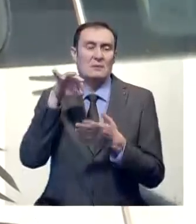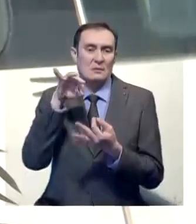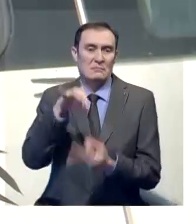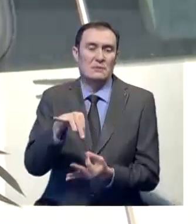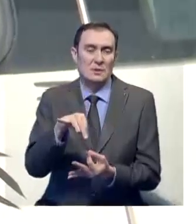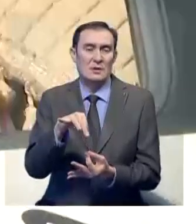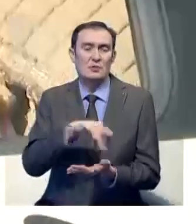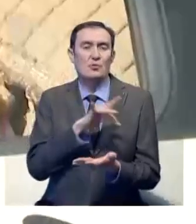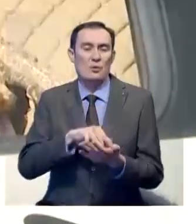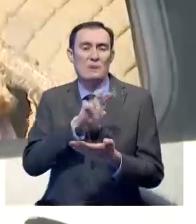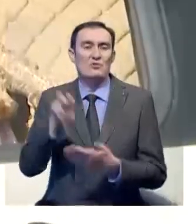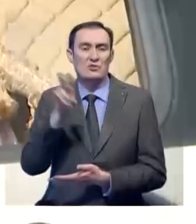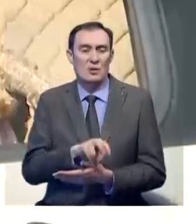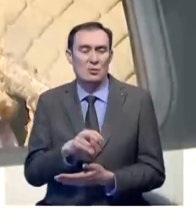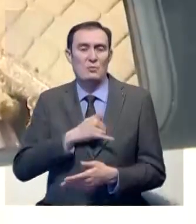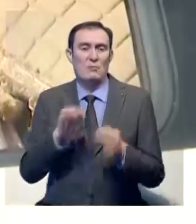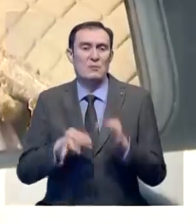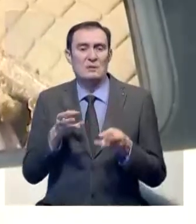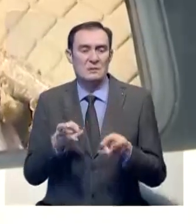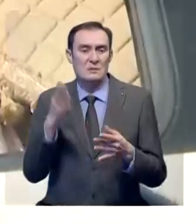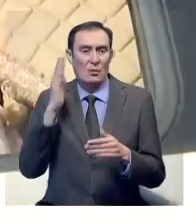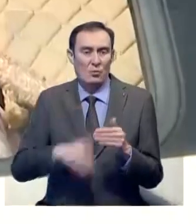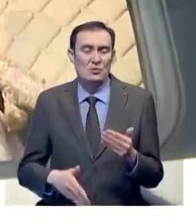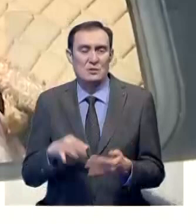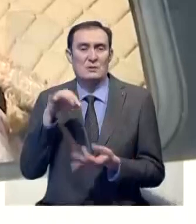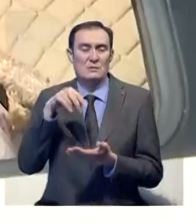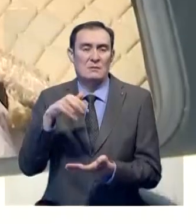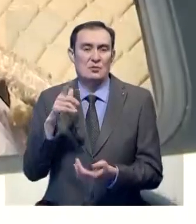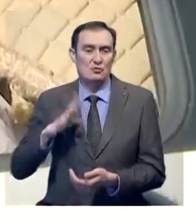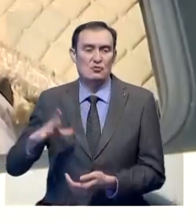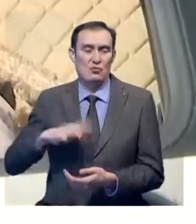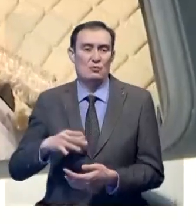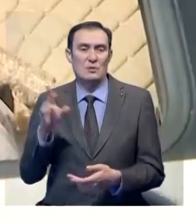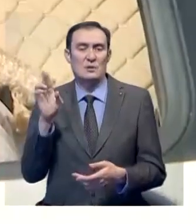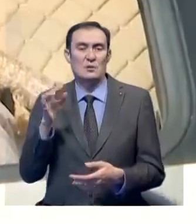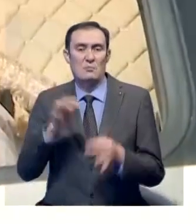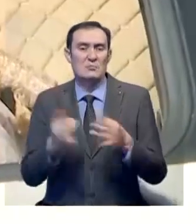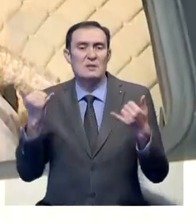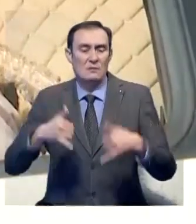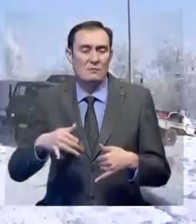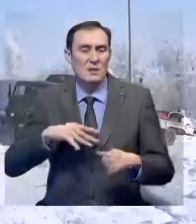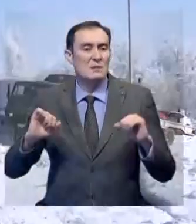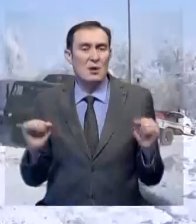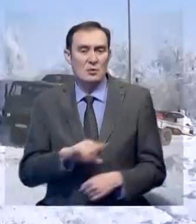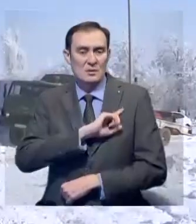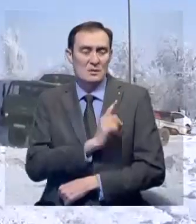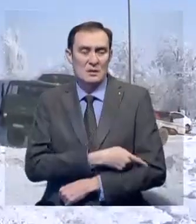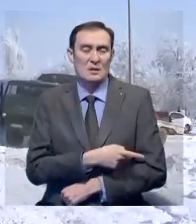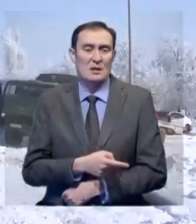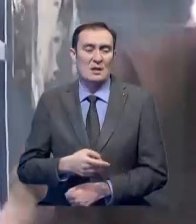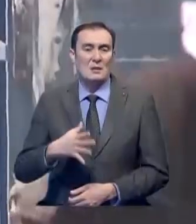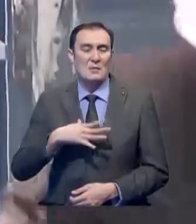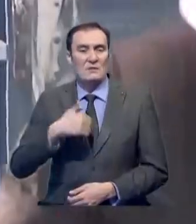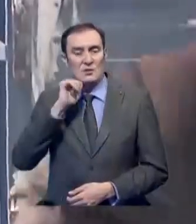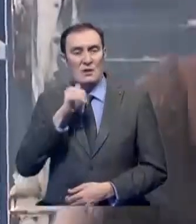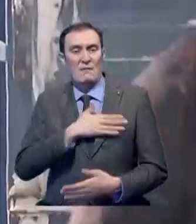с Бишкека. Солярка закончился, вот стоим возле заправки, чтобы заправиться. Мороз очень сильный. Вчера было,